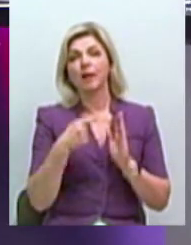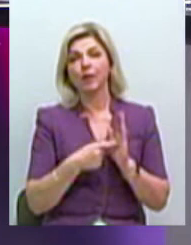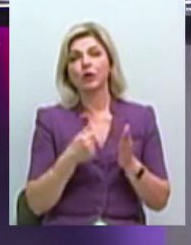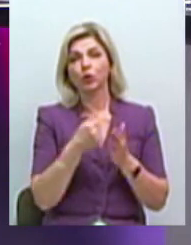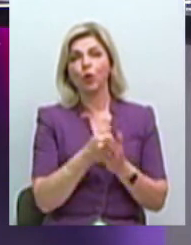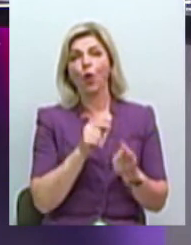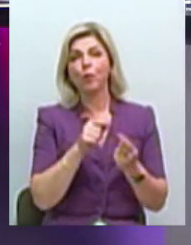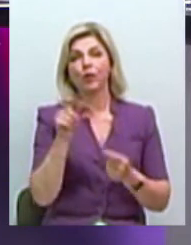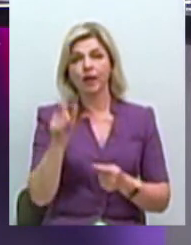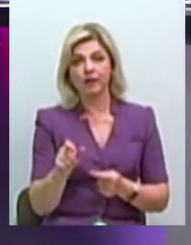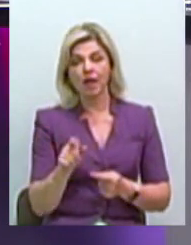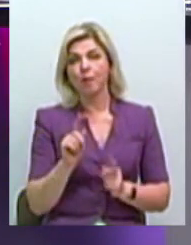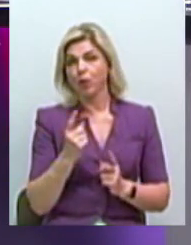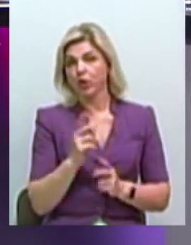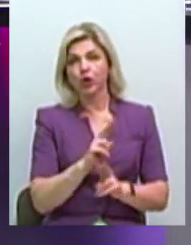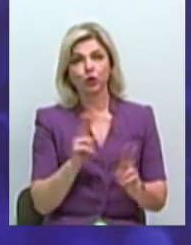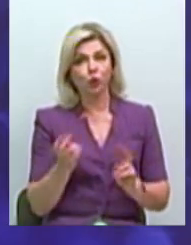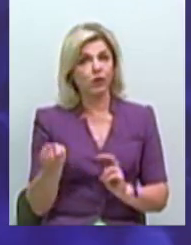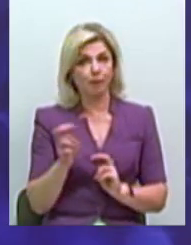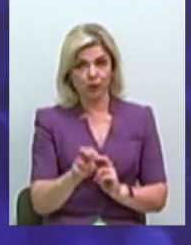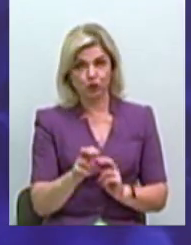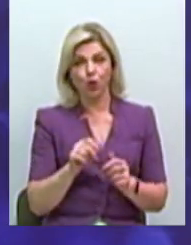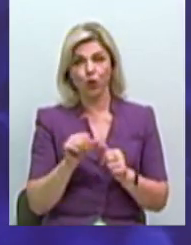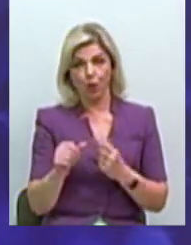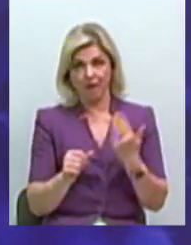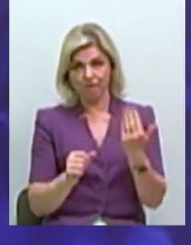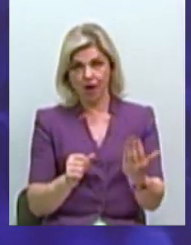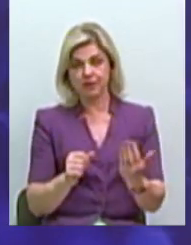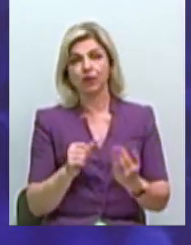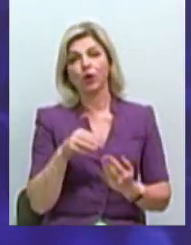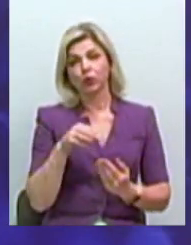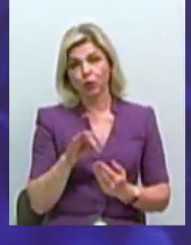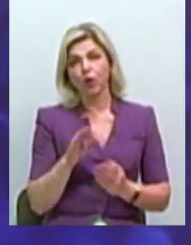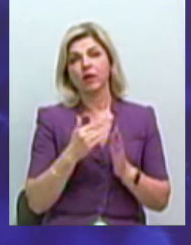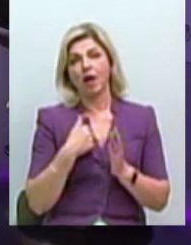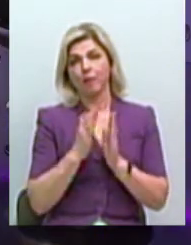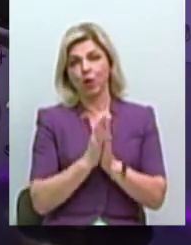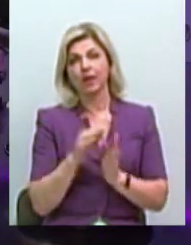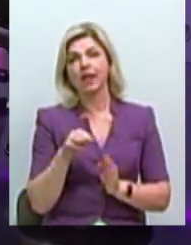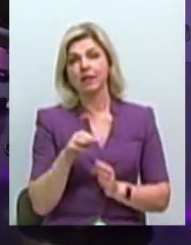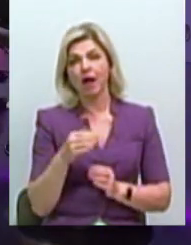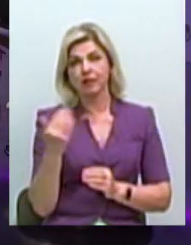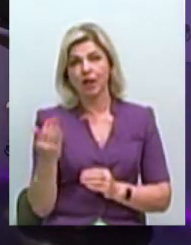опонента. Так як жоден з ваших опонентів не з'явився сьогодні у нас в студії, тож я попрошу Тетяну